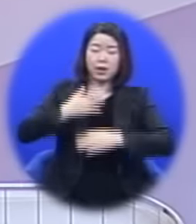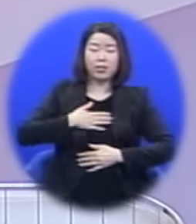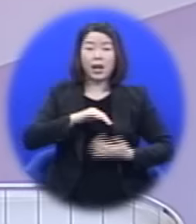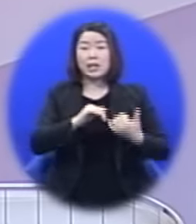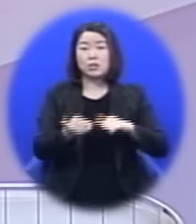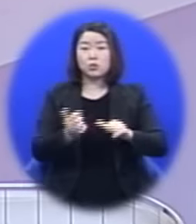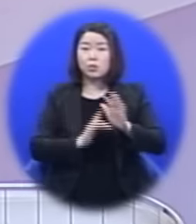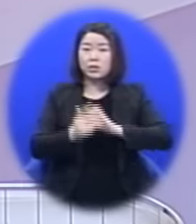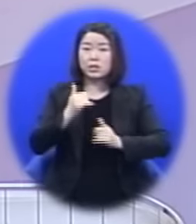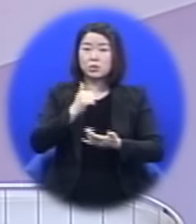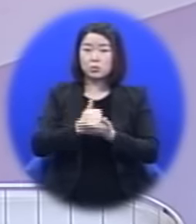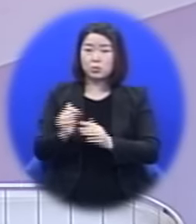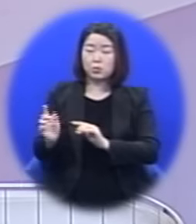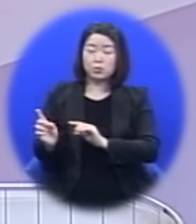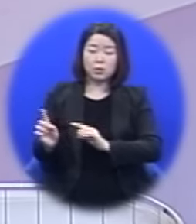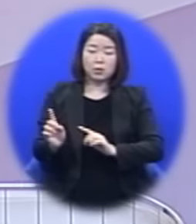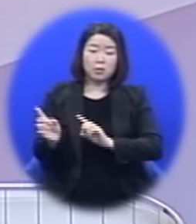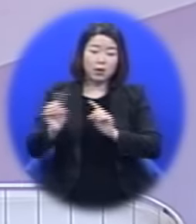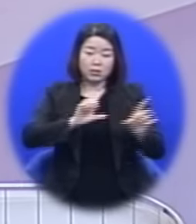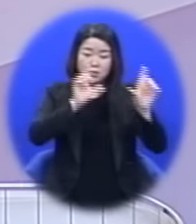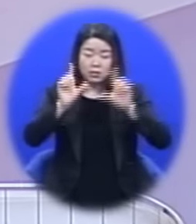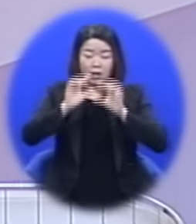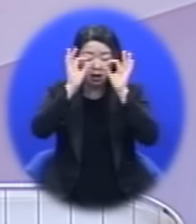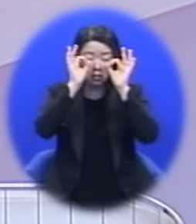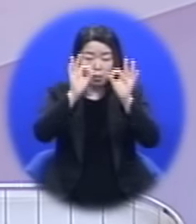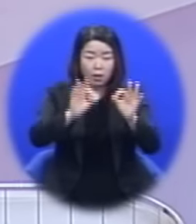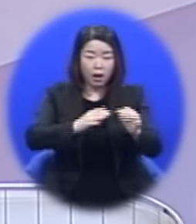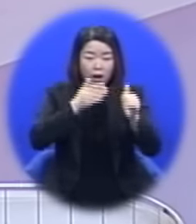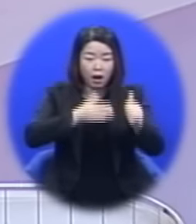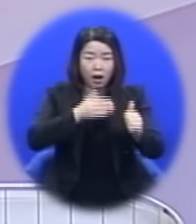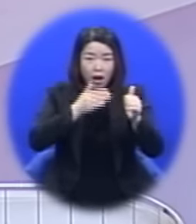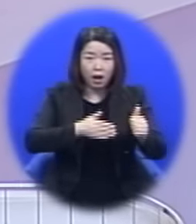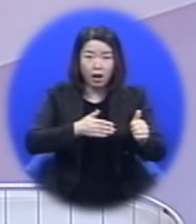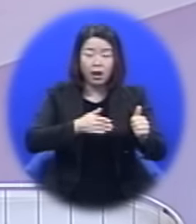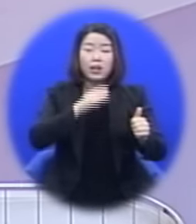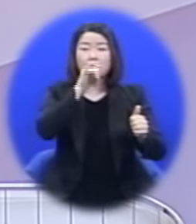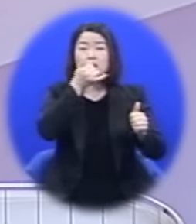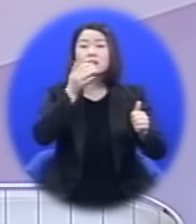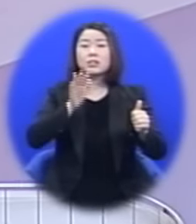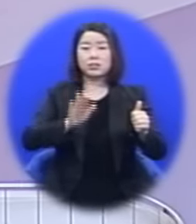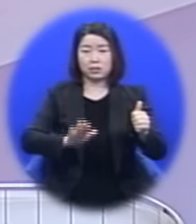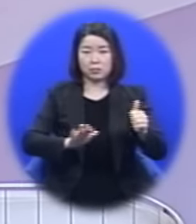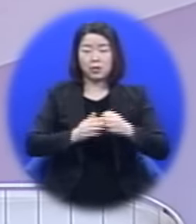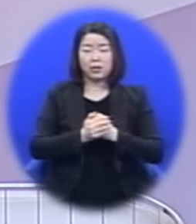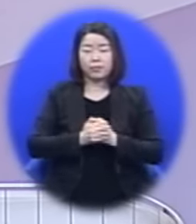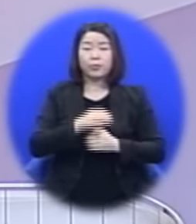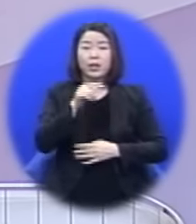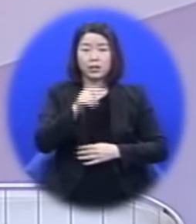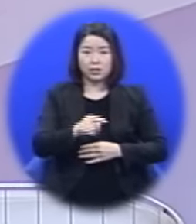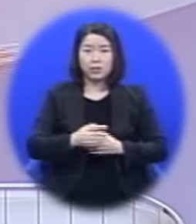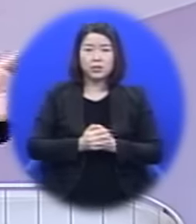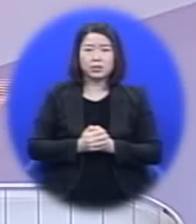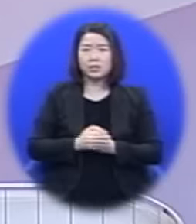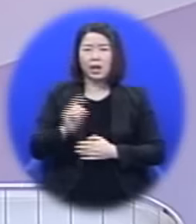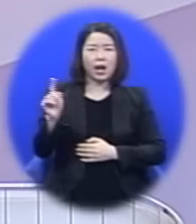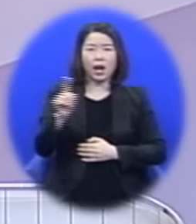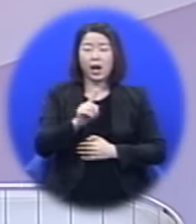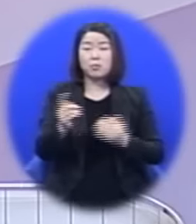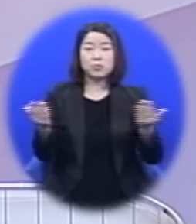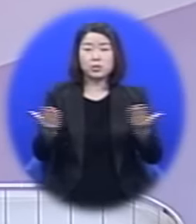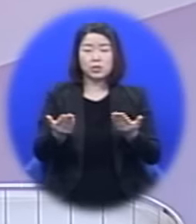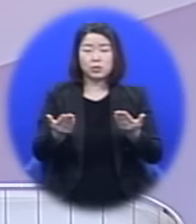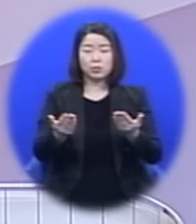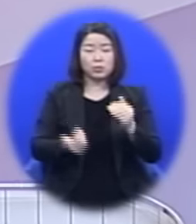예수로 살아보라고 그렇게 권하는 것도 해보려고 애를 썼지만 그것은 아무 일도